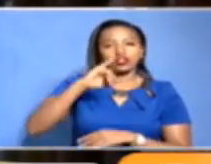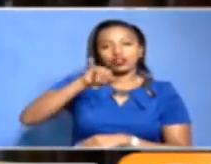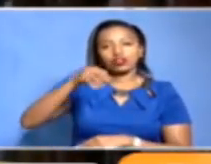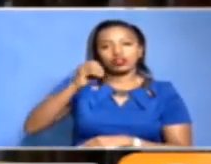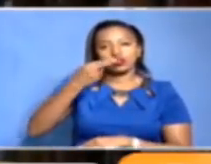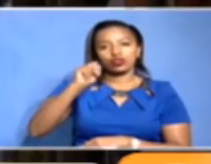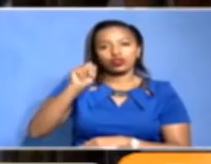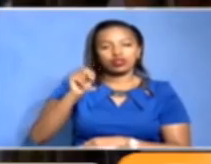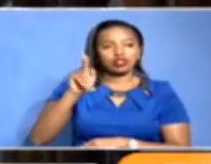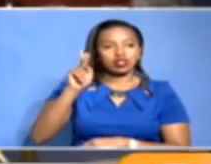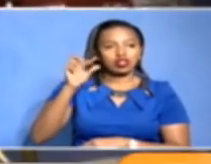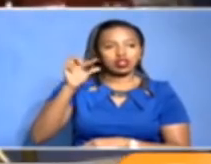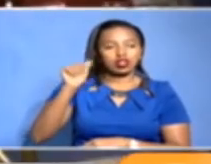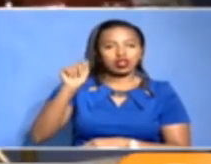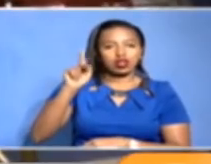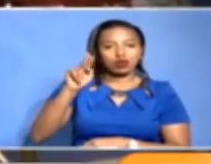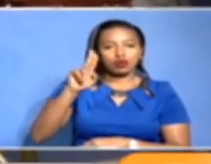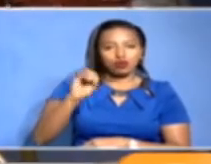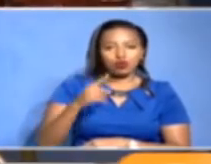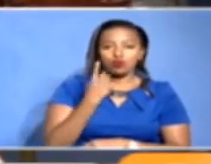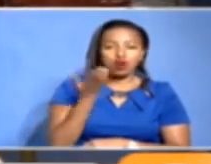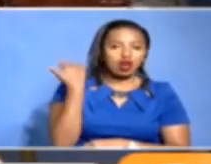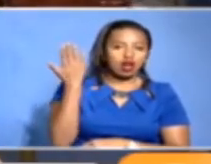katibu wa mji wa Nairobi.